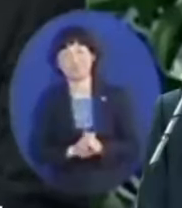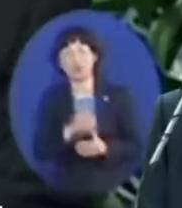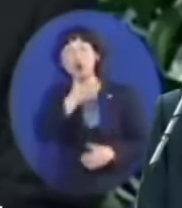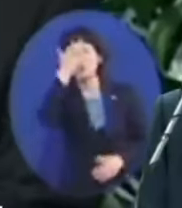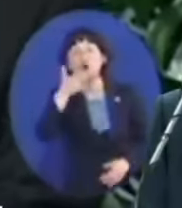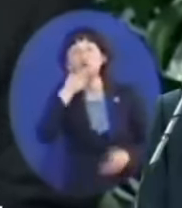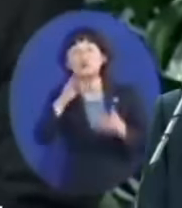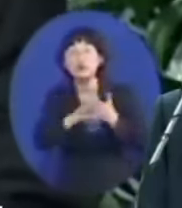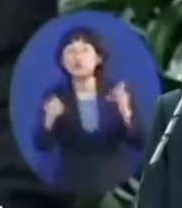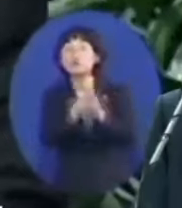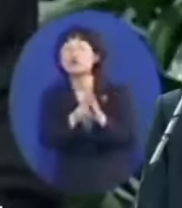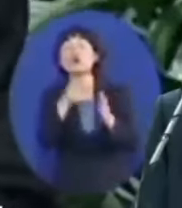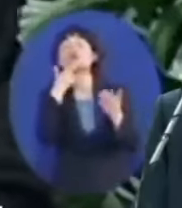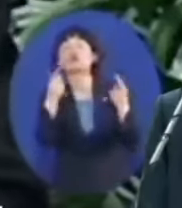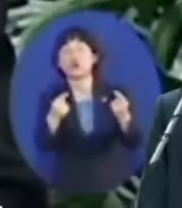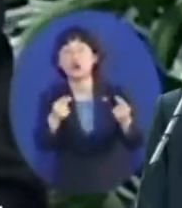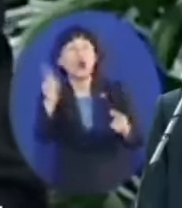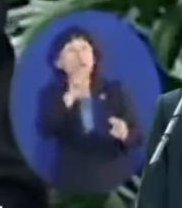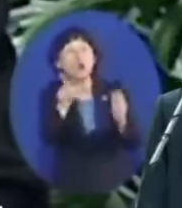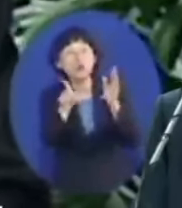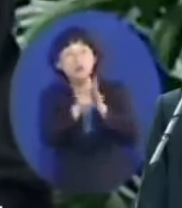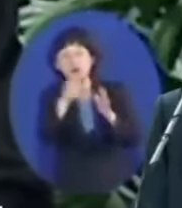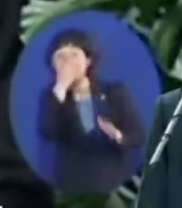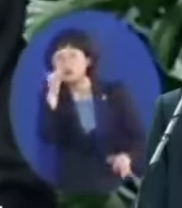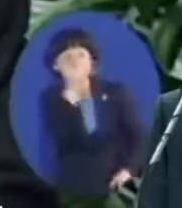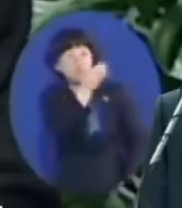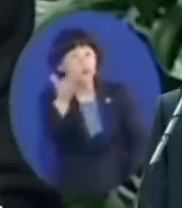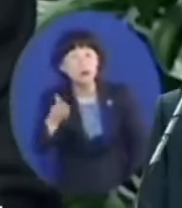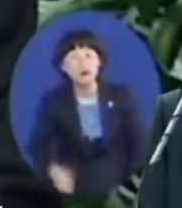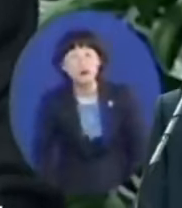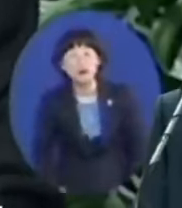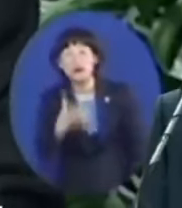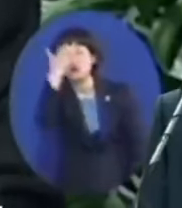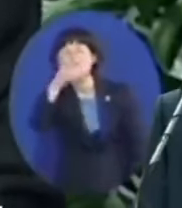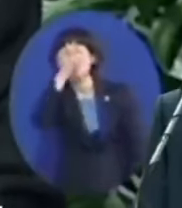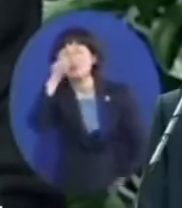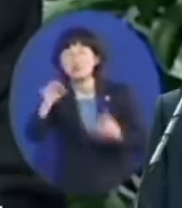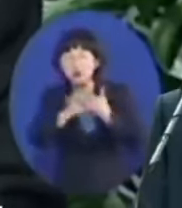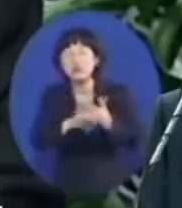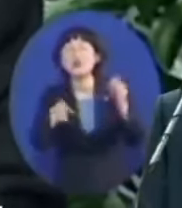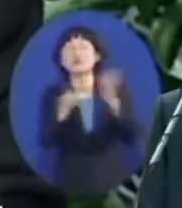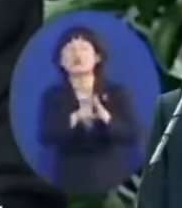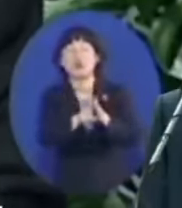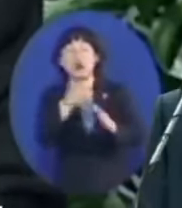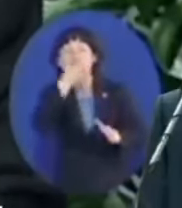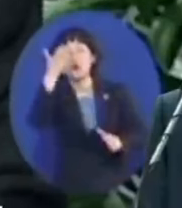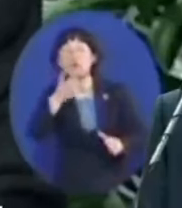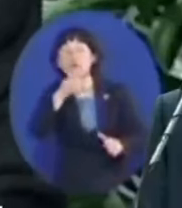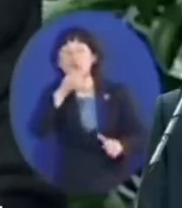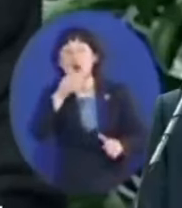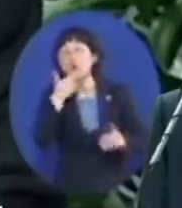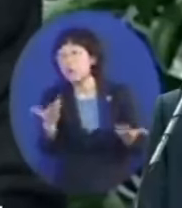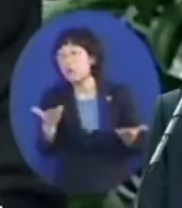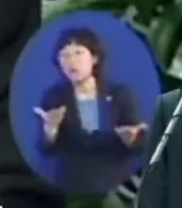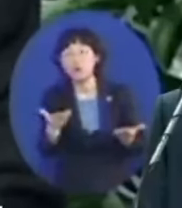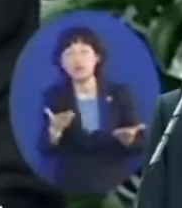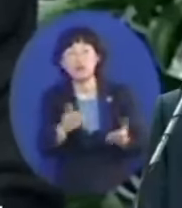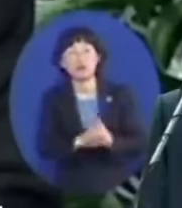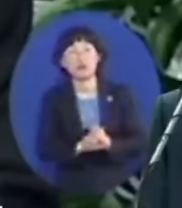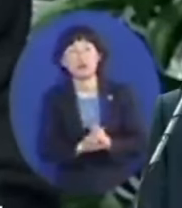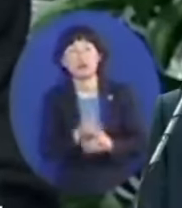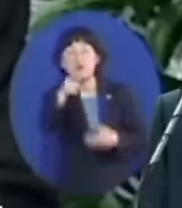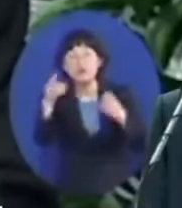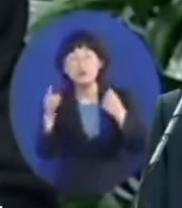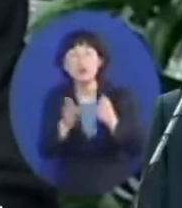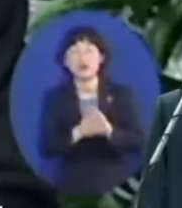꿈이 없으면 믿음도 없습니다. 뭘 믿습니까? 꿈이 있어야 믿지 꿈이 없는데 아무것도 없는데 뭘 믿어요?